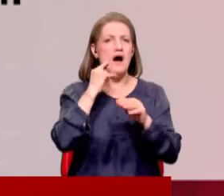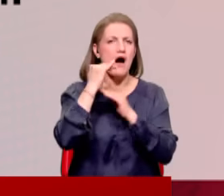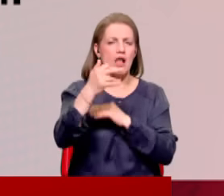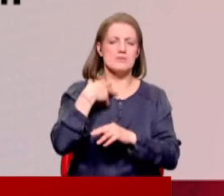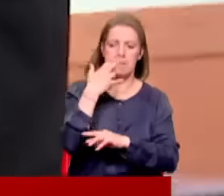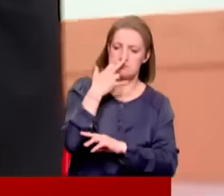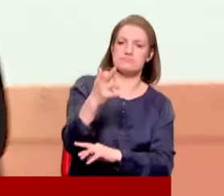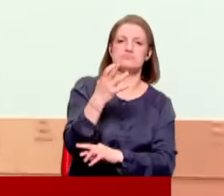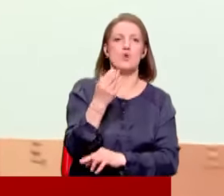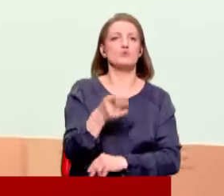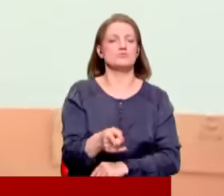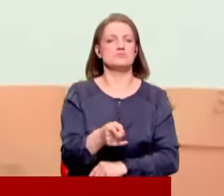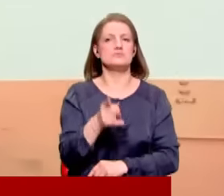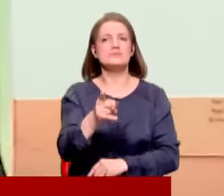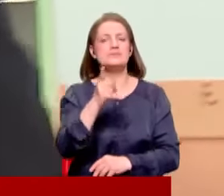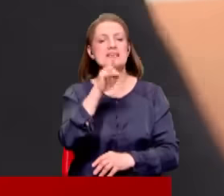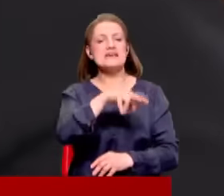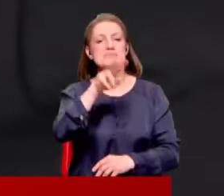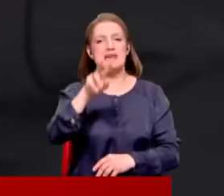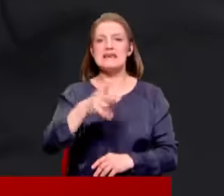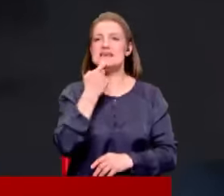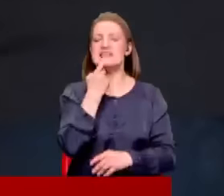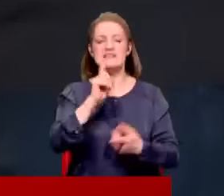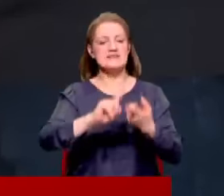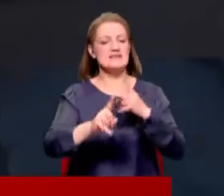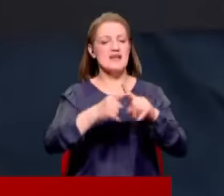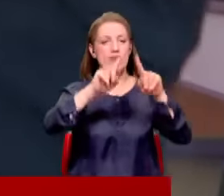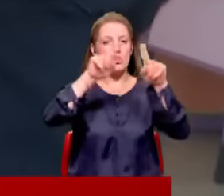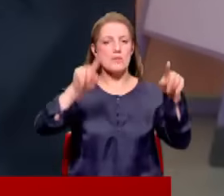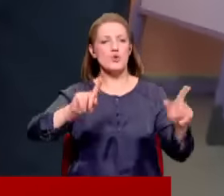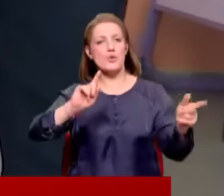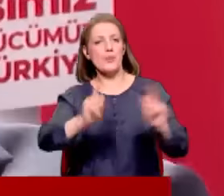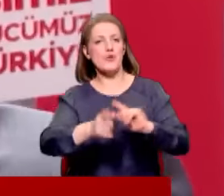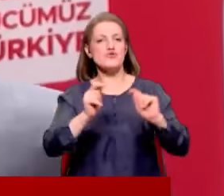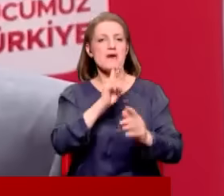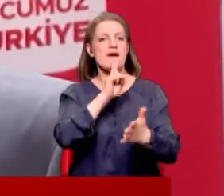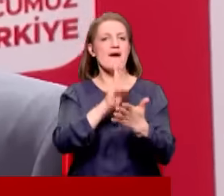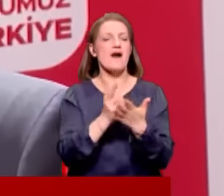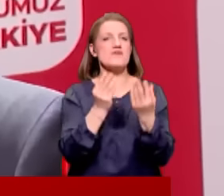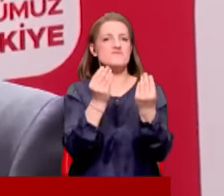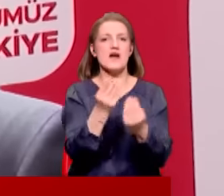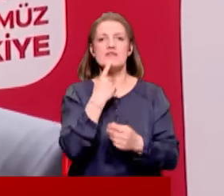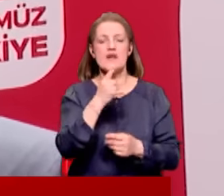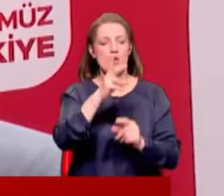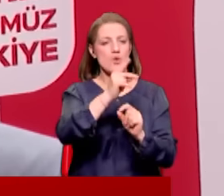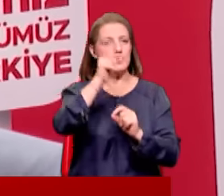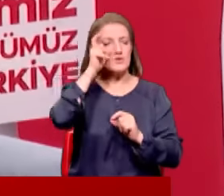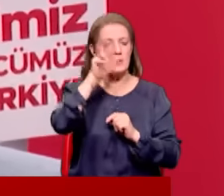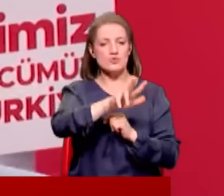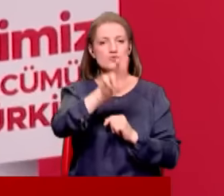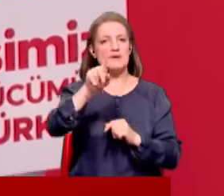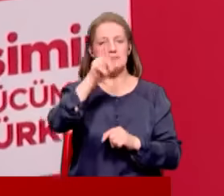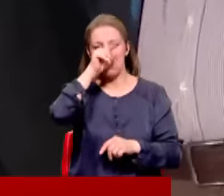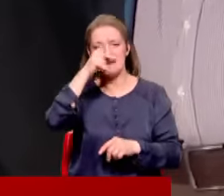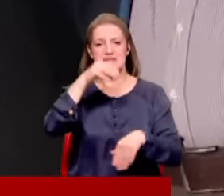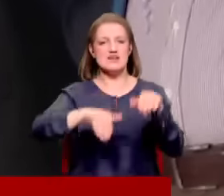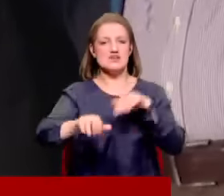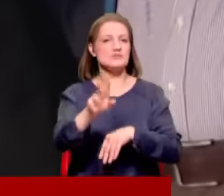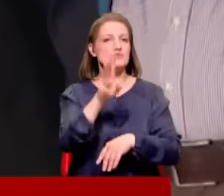kandırmış olurum. Seçmen 22 yıllık siyasi tabloyu değiştirmeye karar verdi diyen Özgür Özel, 31 Mart seçim